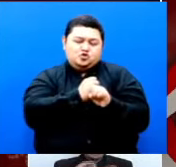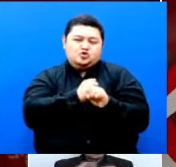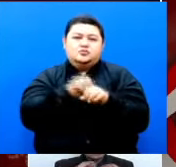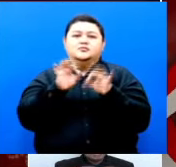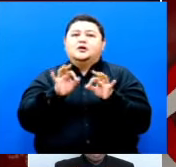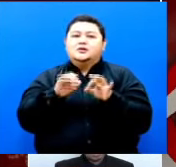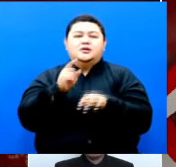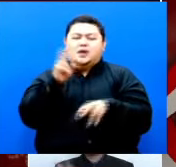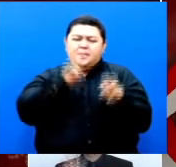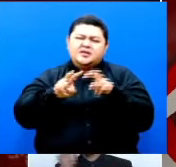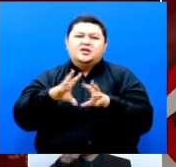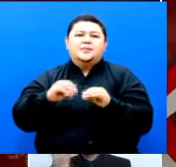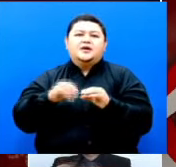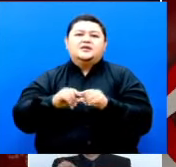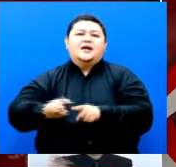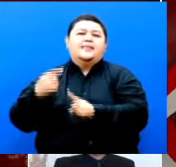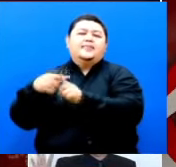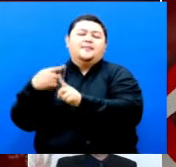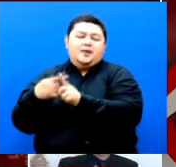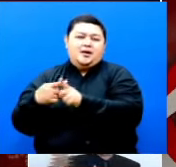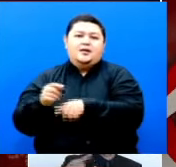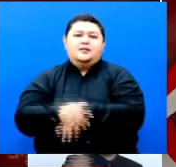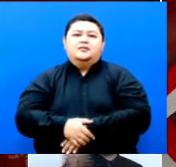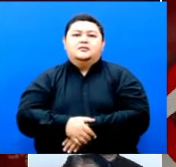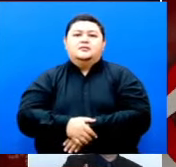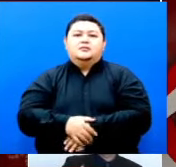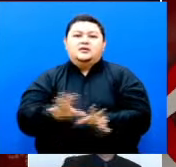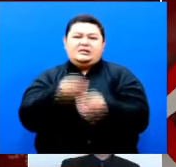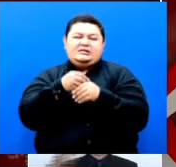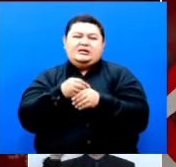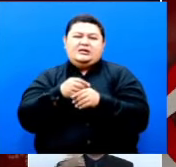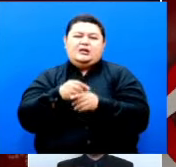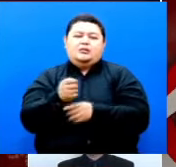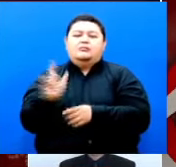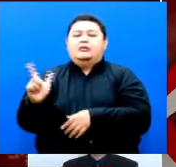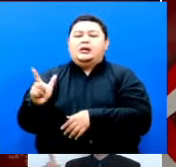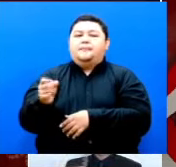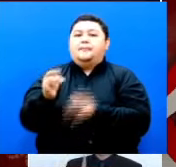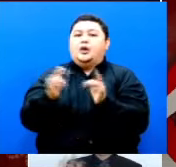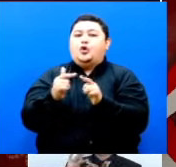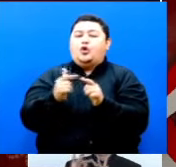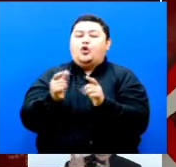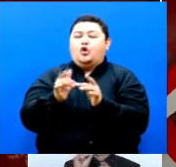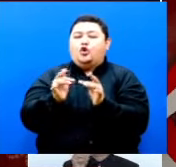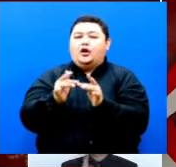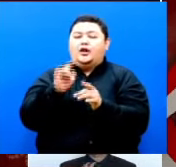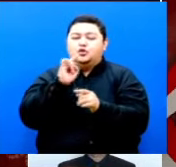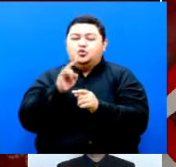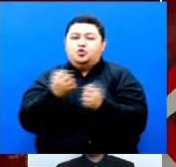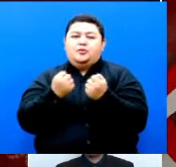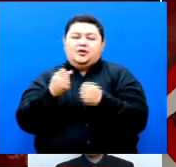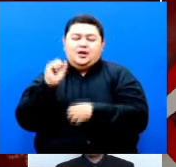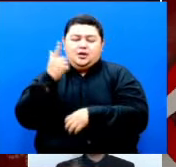Tidakperlulagimencari pekerjaansampinganatauterjeratpinjamanyangmerugikan hanyauntukbertahan